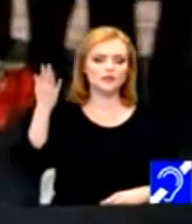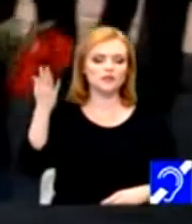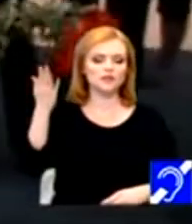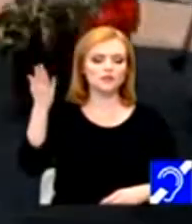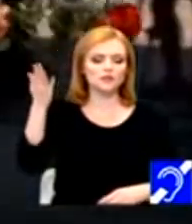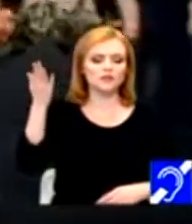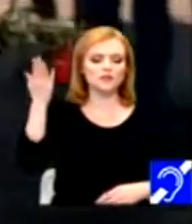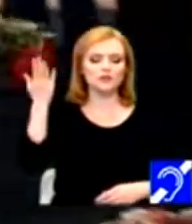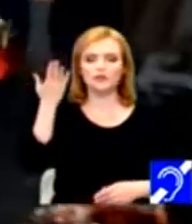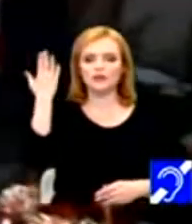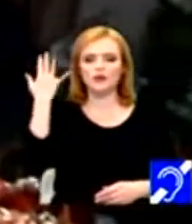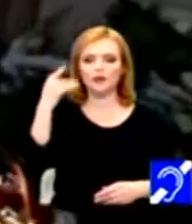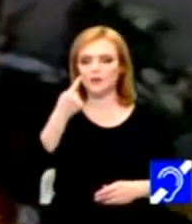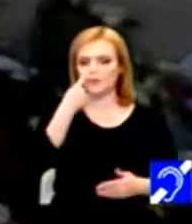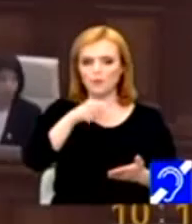anilor